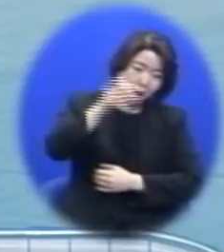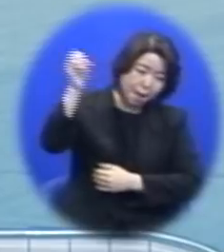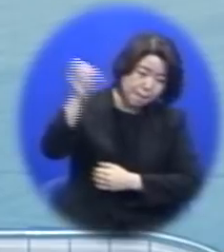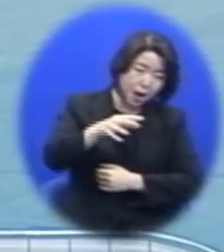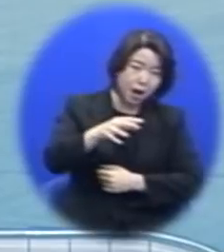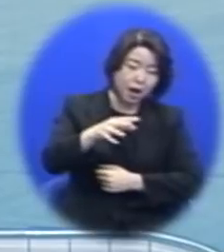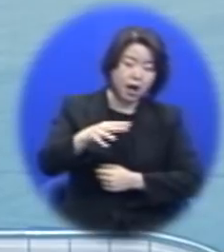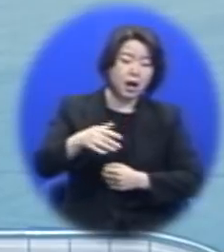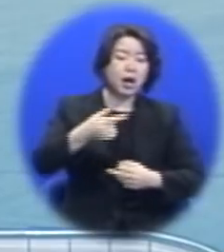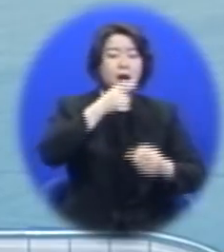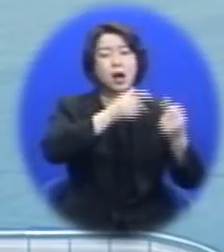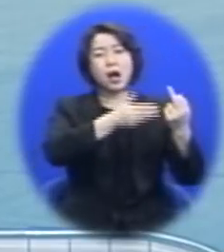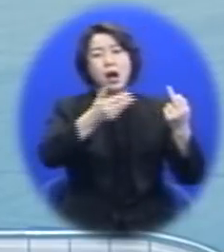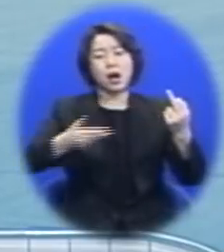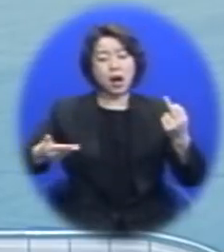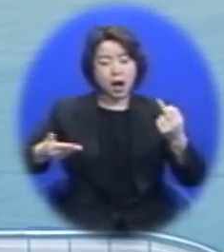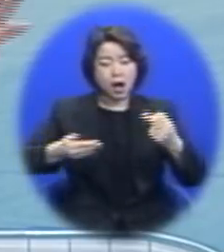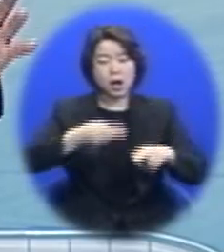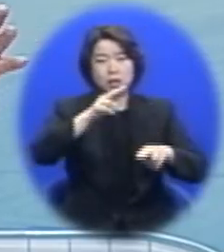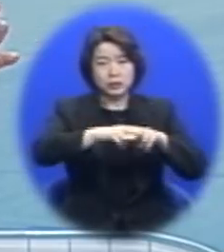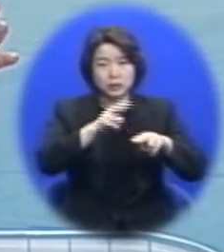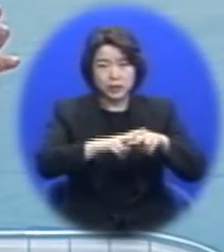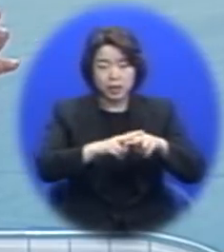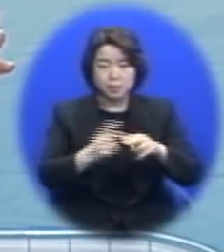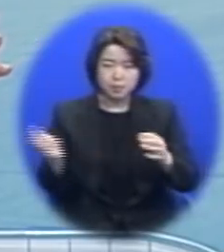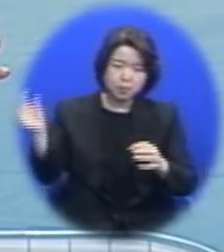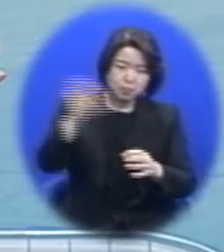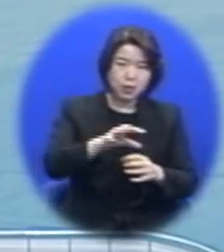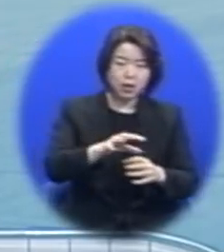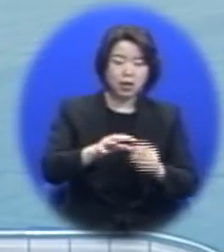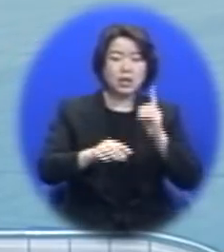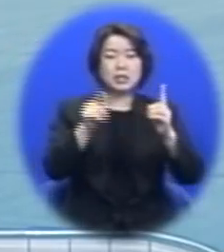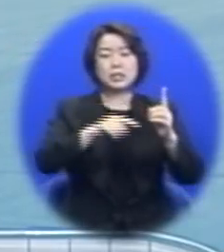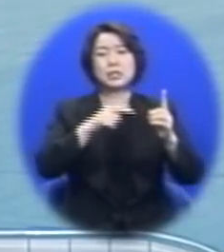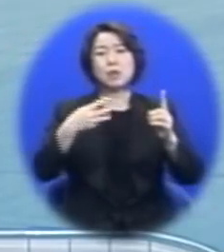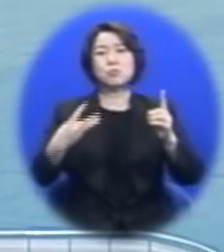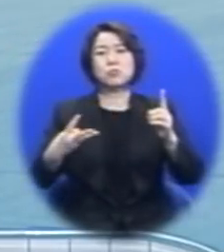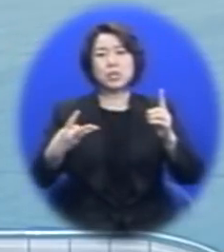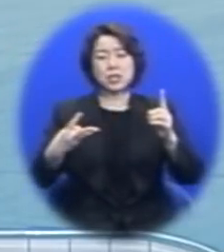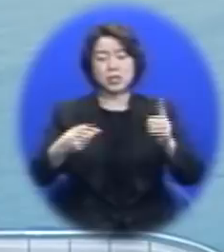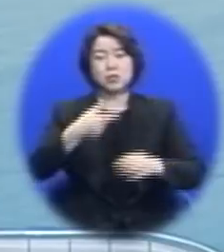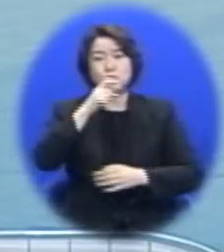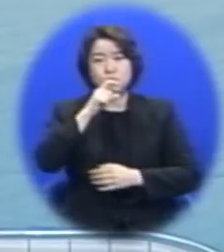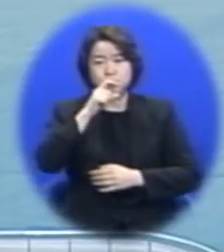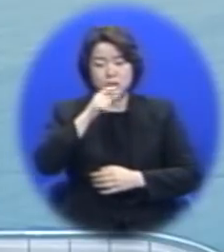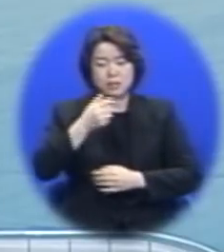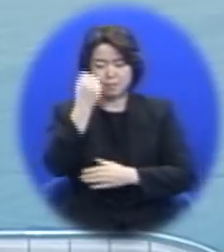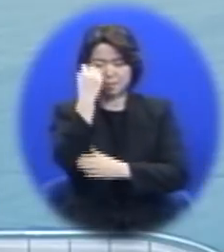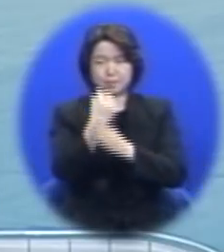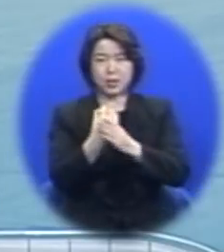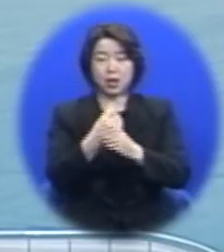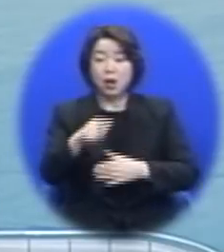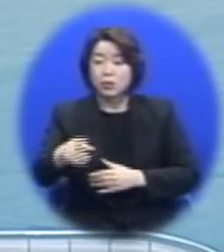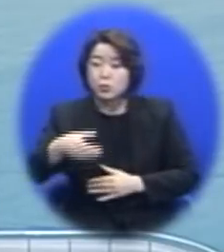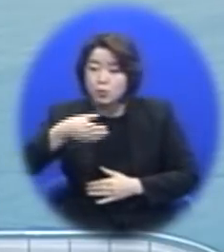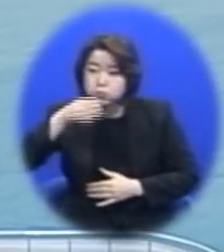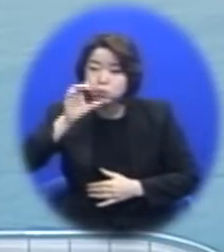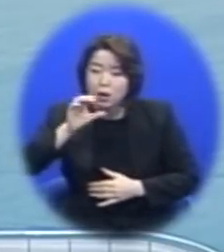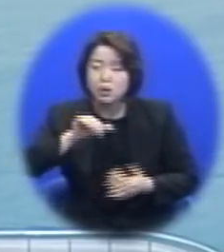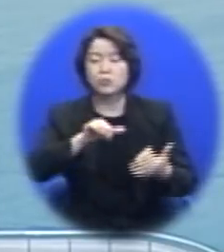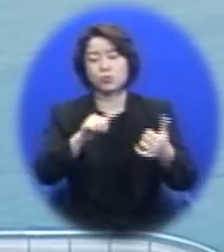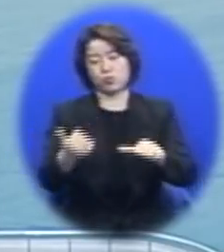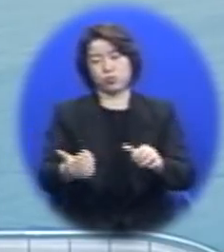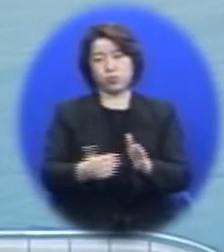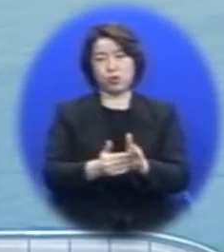덮치는데 3분의 1이 썩은 물이 되어버립니다. 그래서 물을 마시면 죽어버려요. 마지막